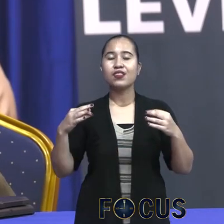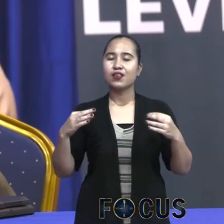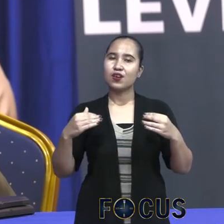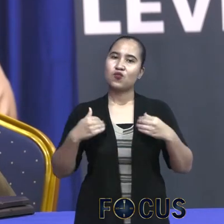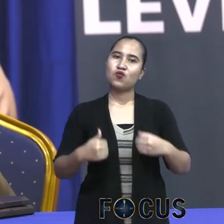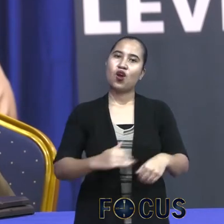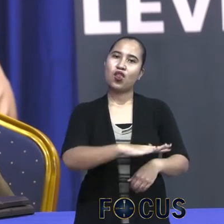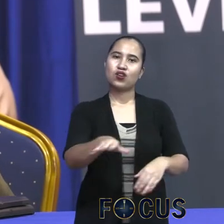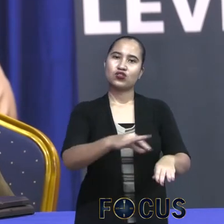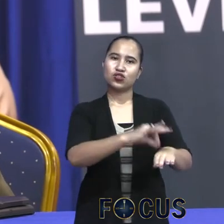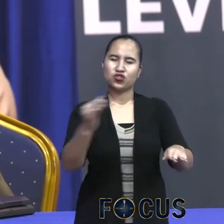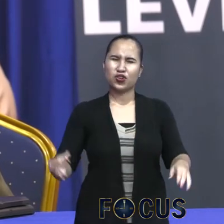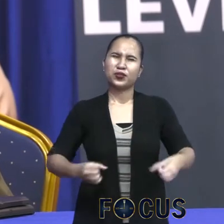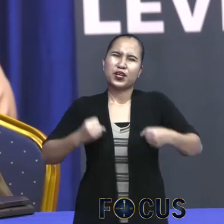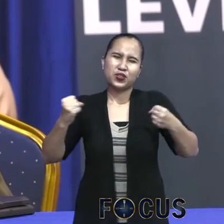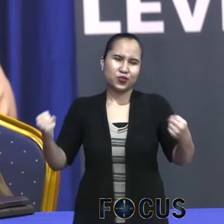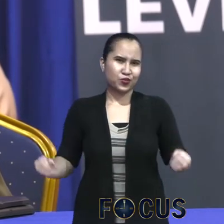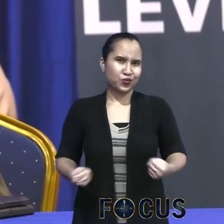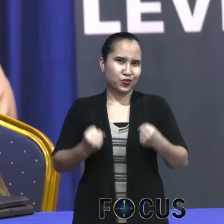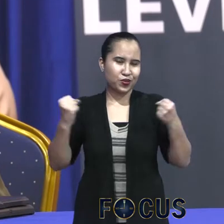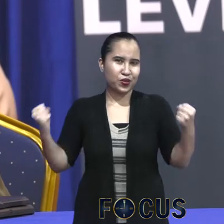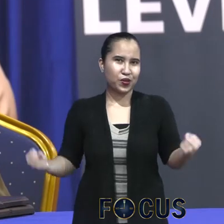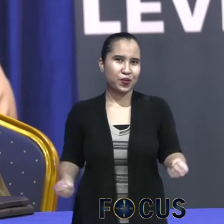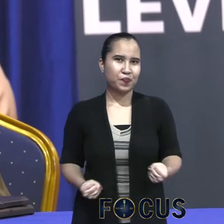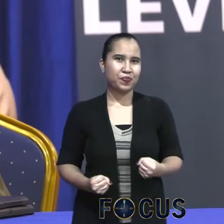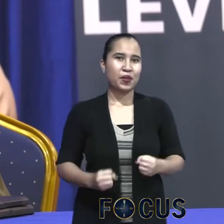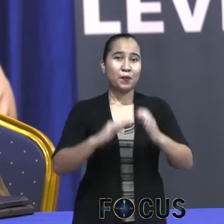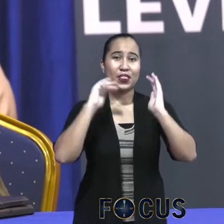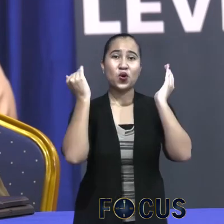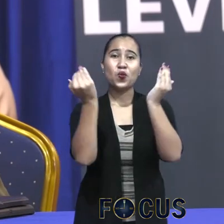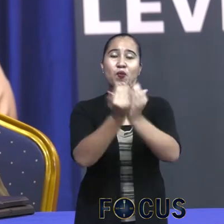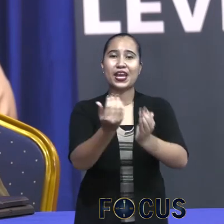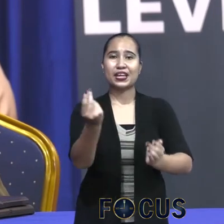geweest met de Wereldbank, de IDB,